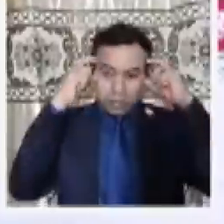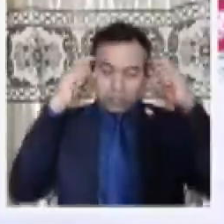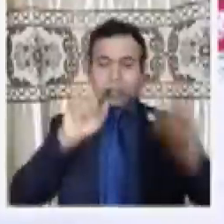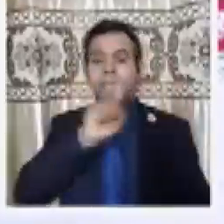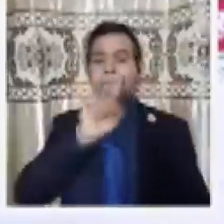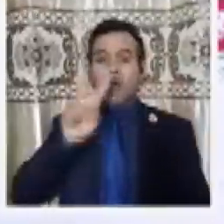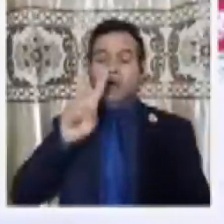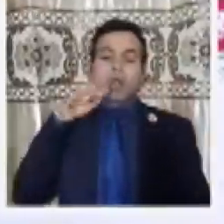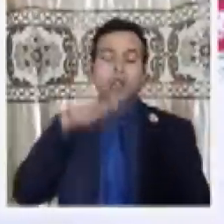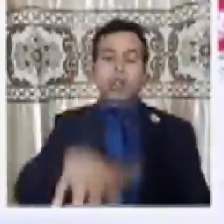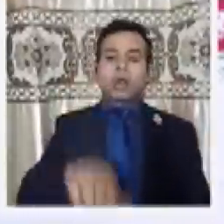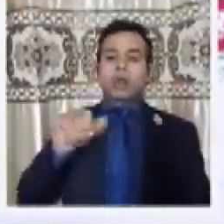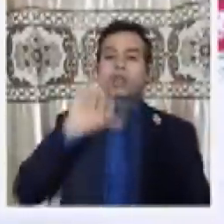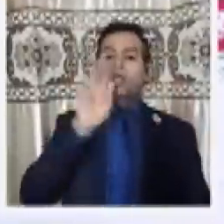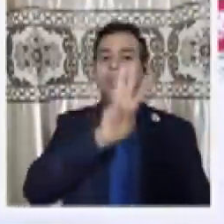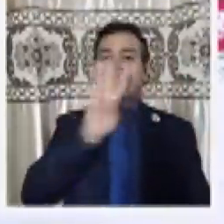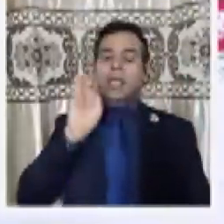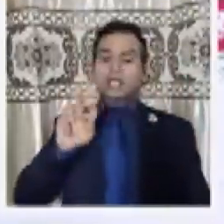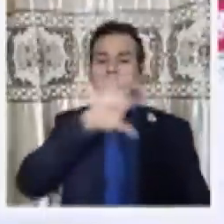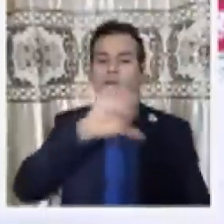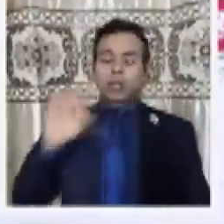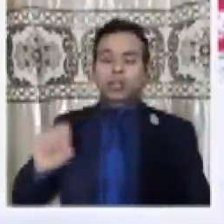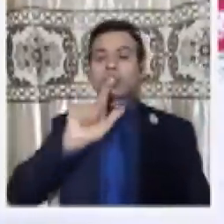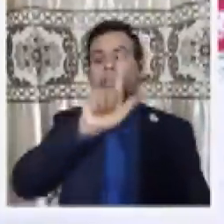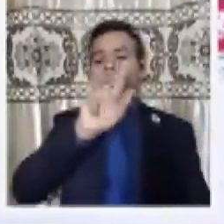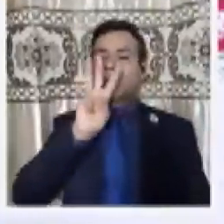11,65,136টি, ফেস শিল্ড এবং গগলস